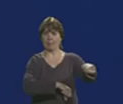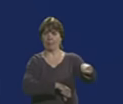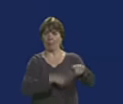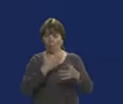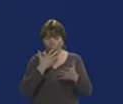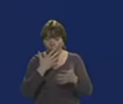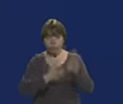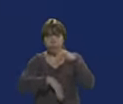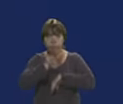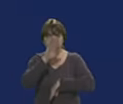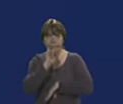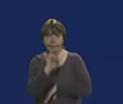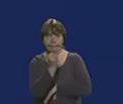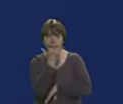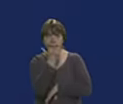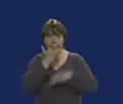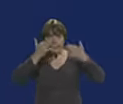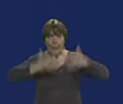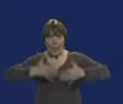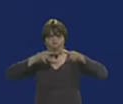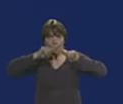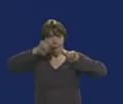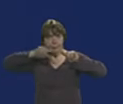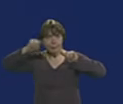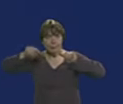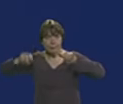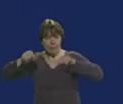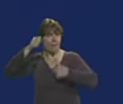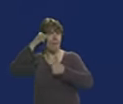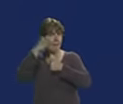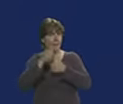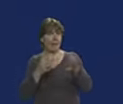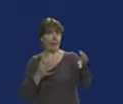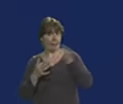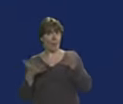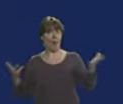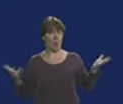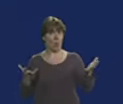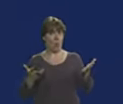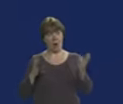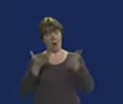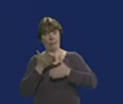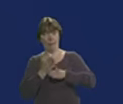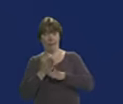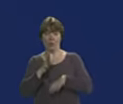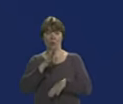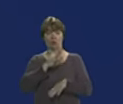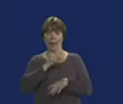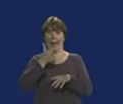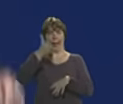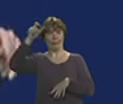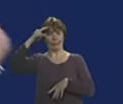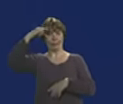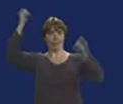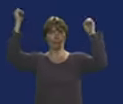logiciel. Ce n'était pas ce qui était prévu. Qu'est-ce qui était prévu ? Ah, ce qui était prévu, d'abord, il y avait un génie.